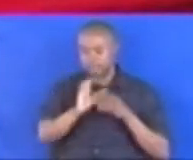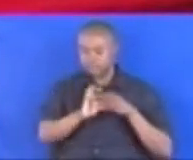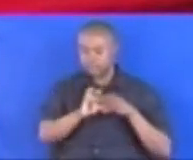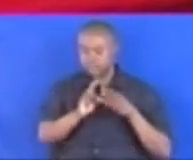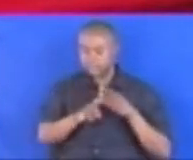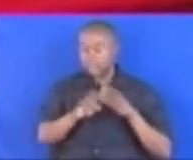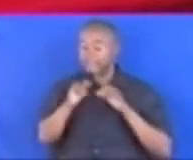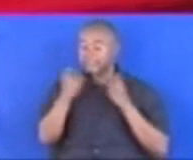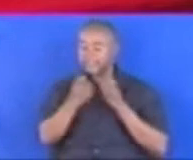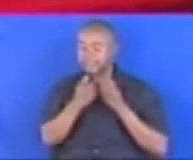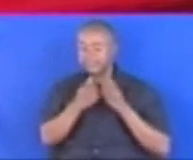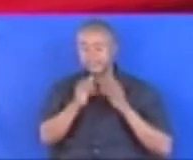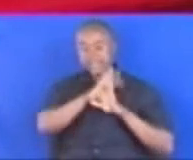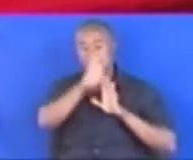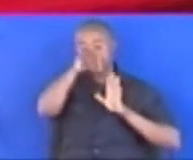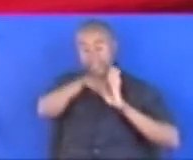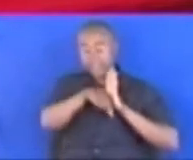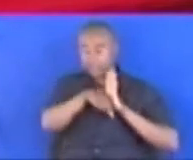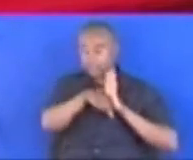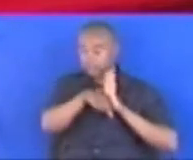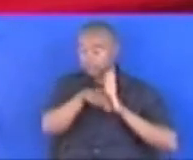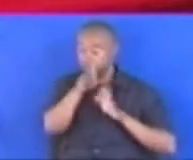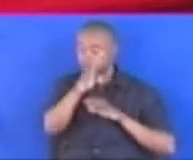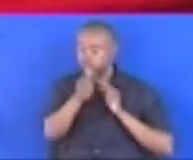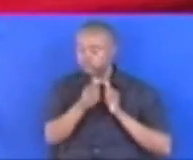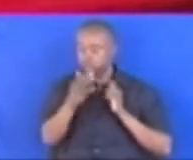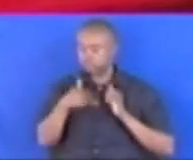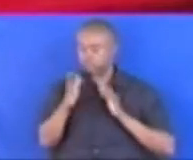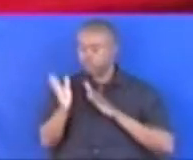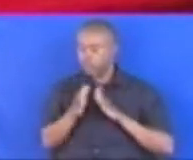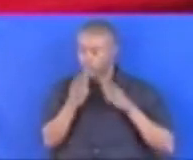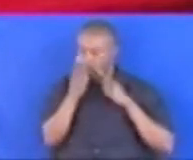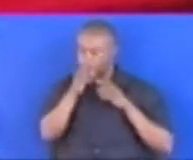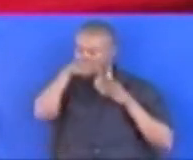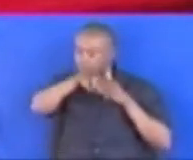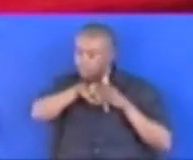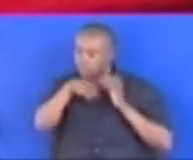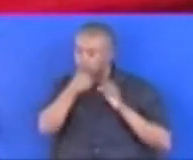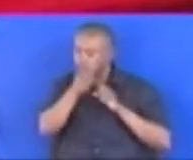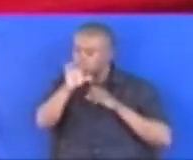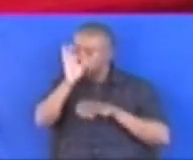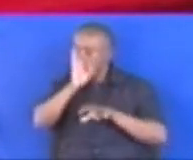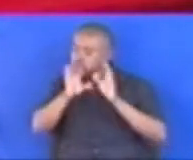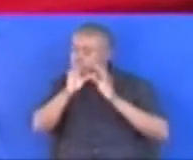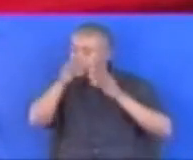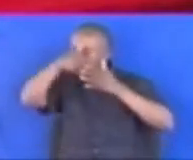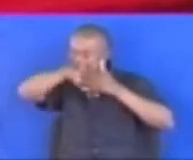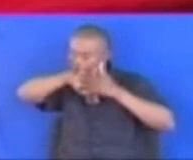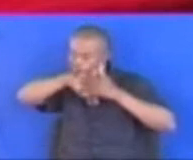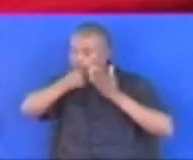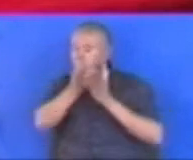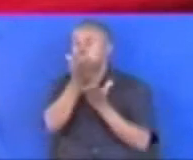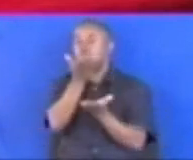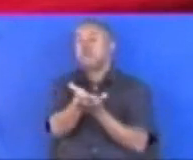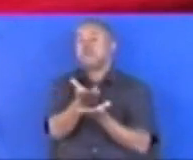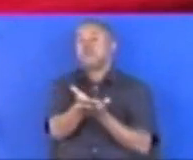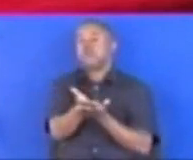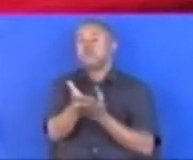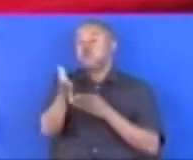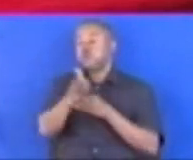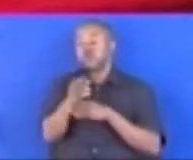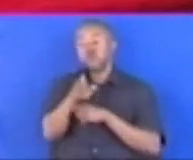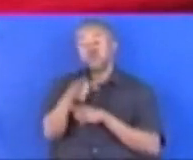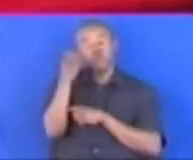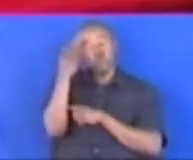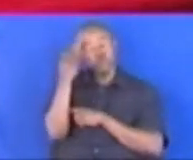SADC, wamepanga kuliangalia swala hili kwa undani, ikiwa ni pamoja na kufanya uchambuzi wa kina na kutoa mapendekezo ya hatua za